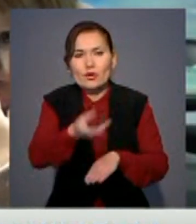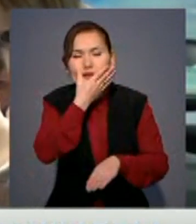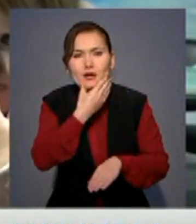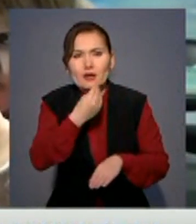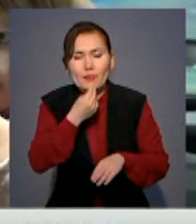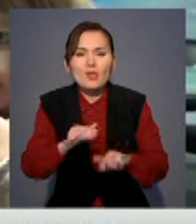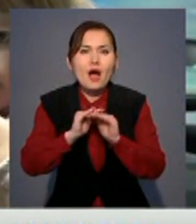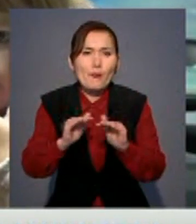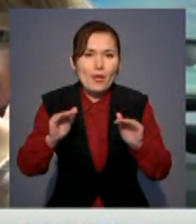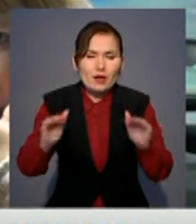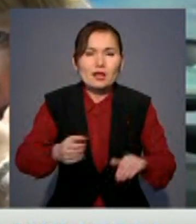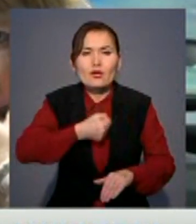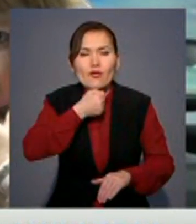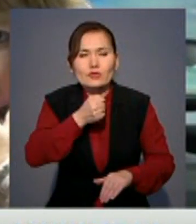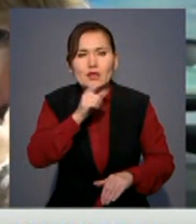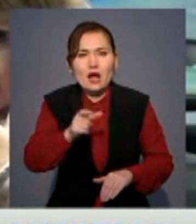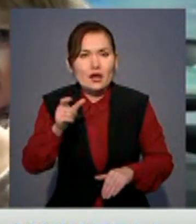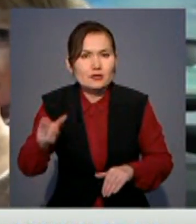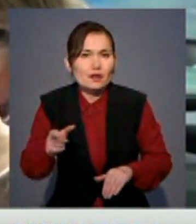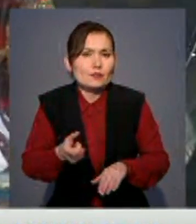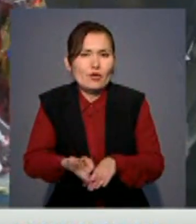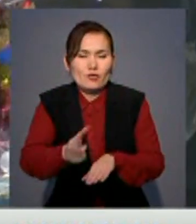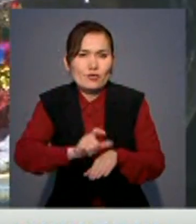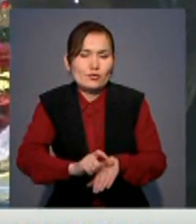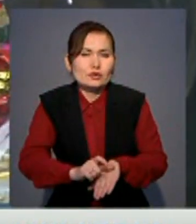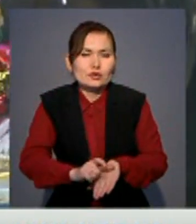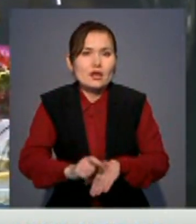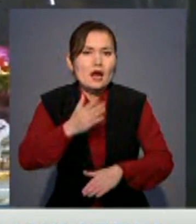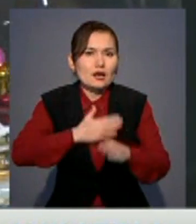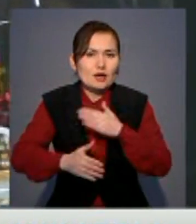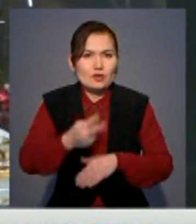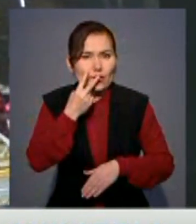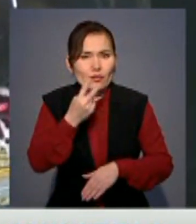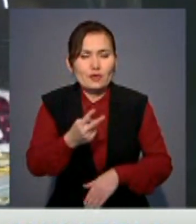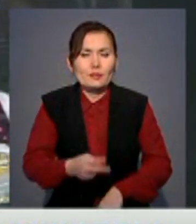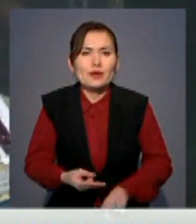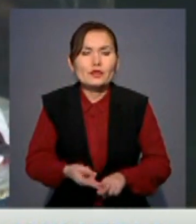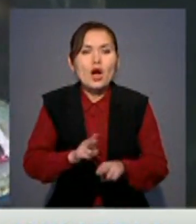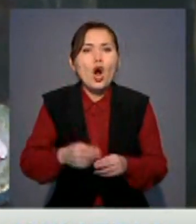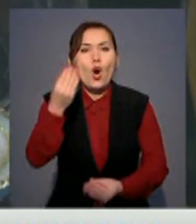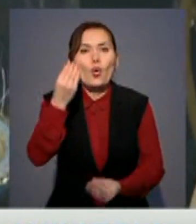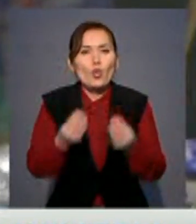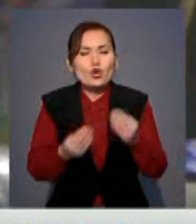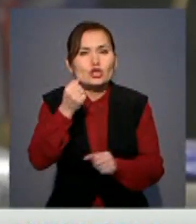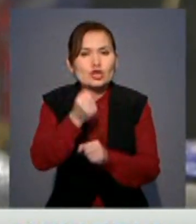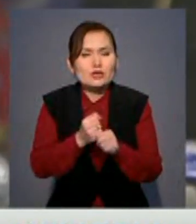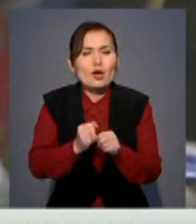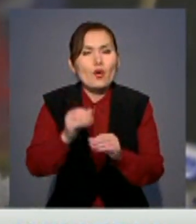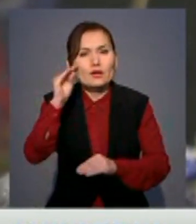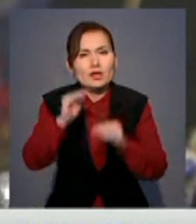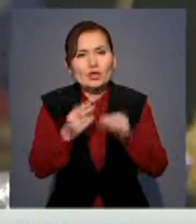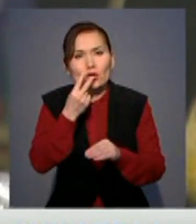Тек балалар ғана емес, біздер де тамаша бір күйге бөленіп жүрміз. Көрмеге келгендер ойыншық жасау технологиясымен де таныса алады. Қажет